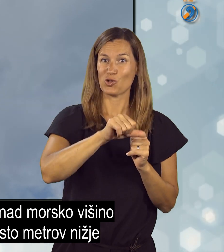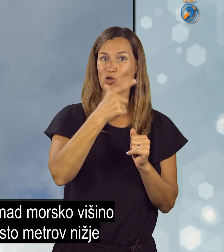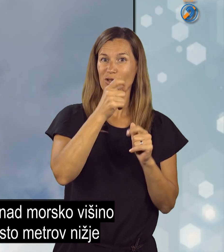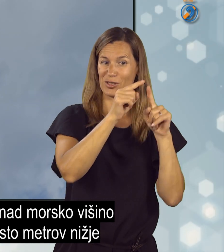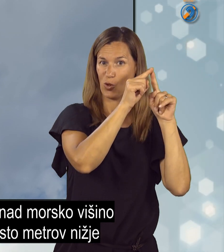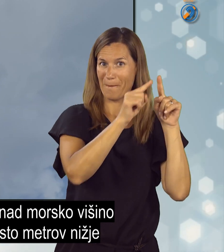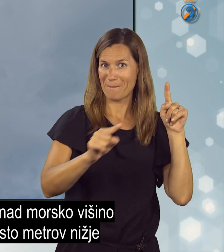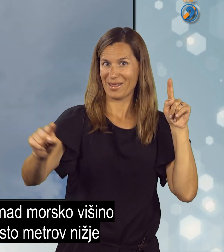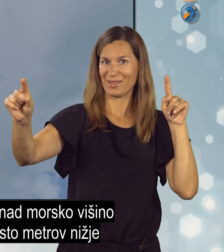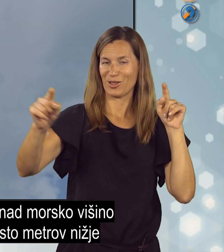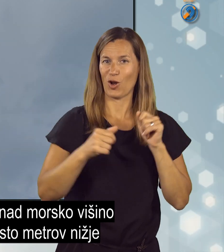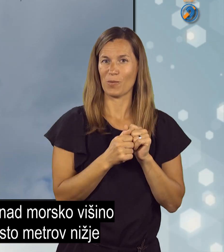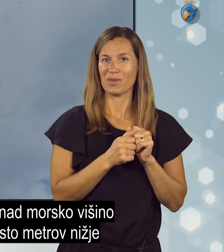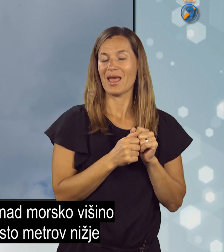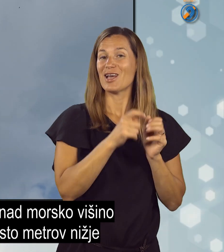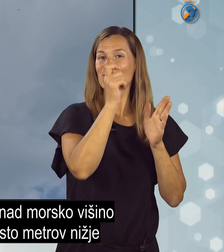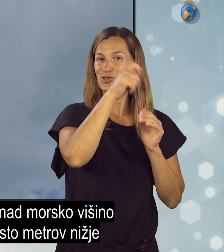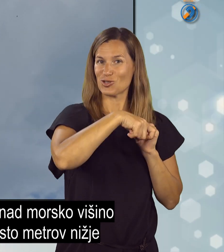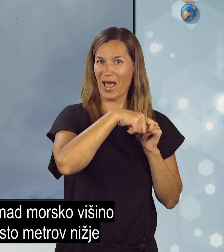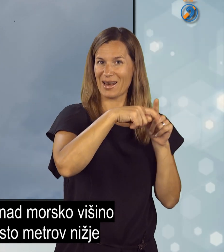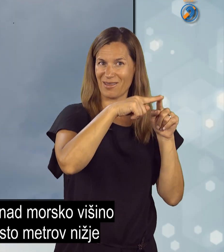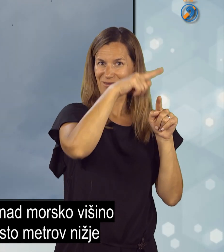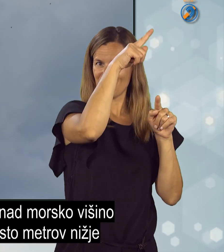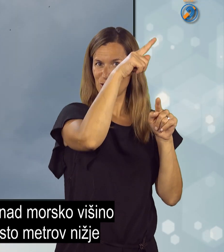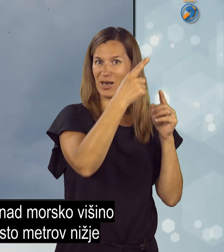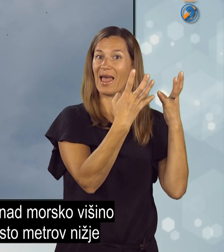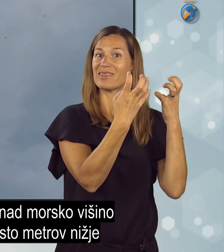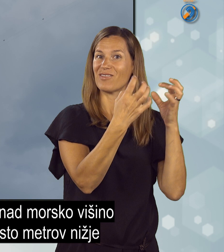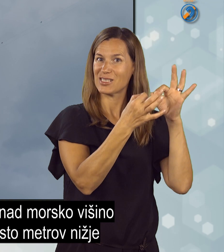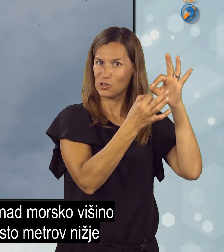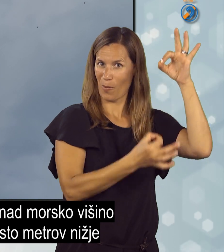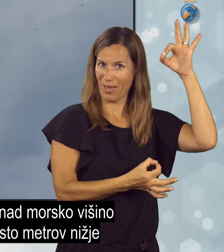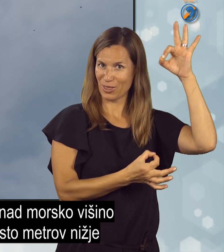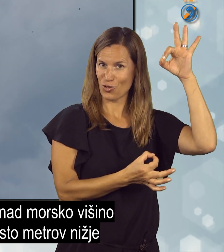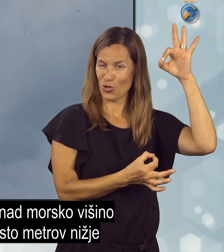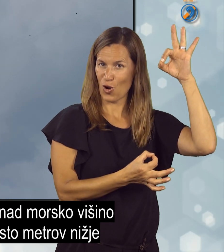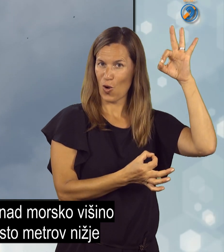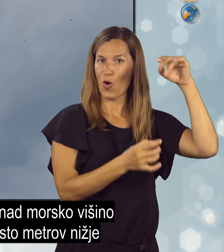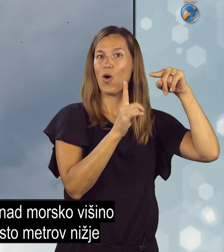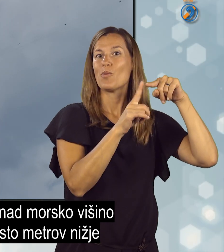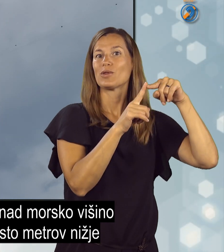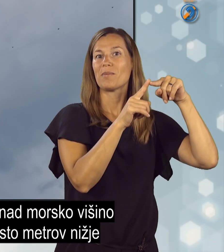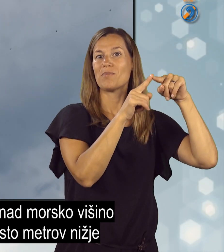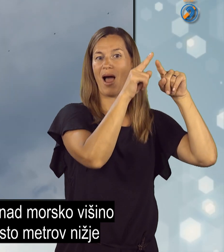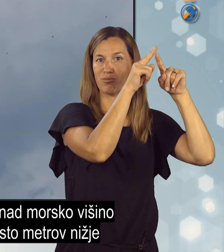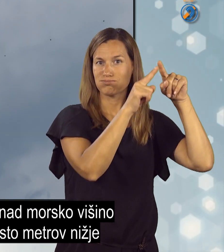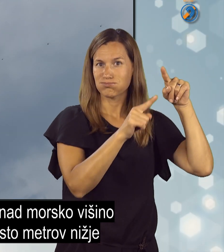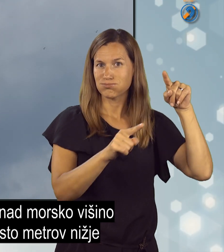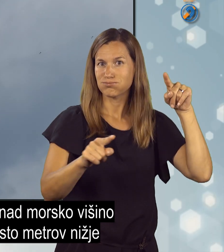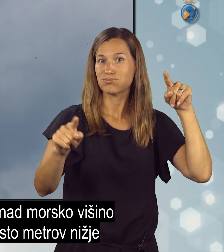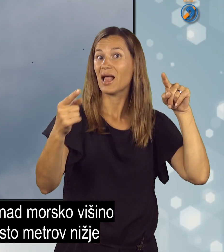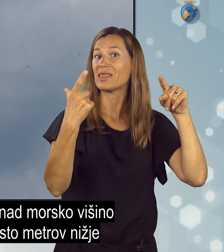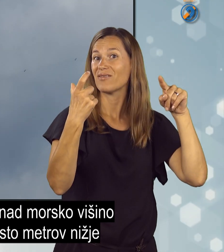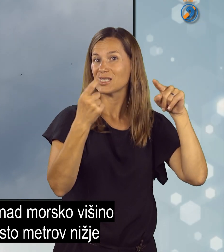metrov. Štart je, malo statističnih podatkov povedal, 900 metrov višinskih in potem se spustiš